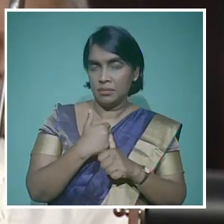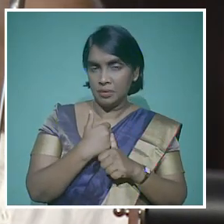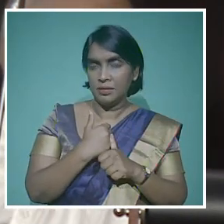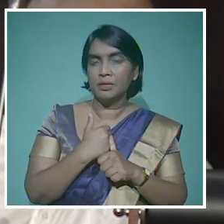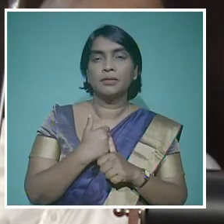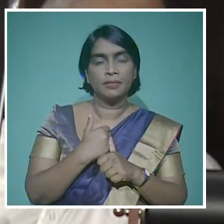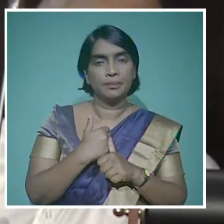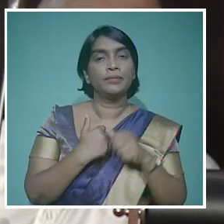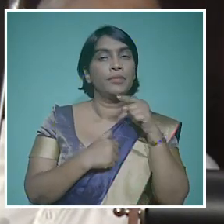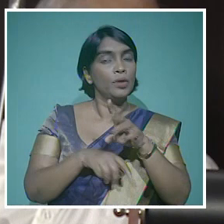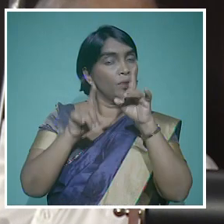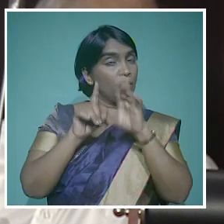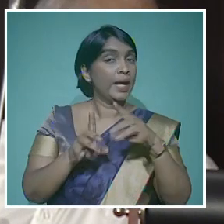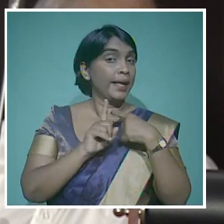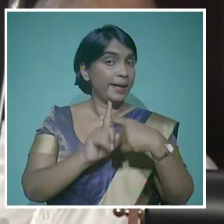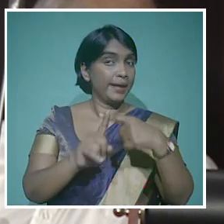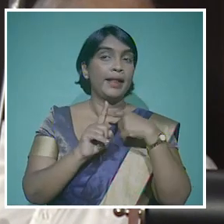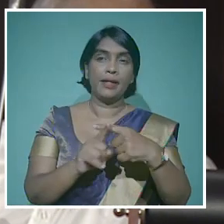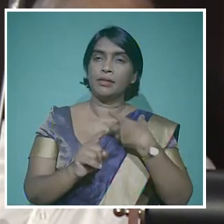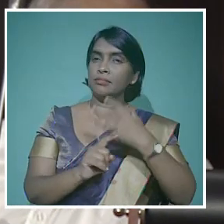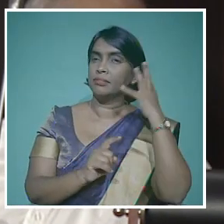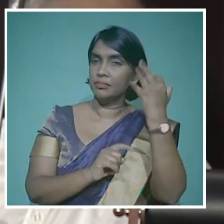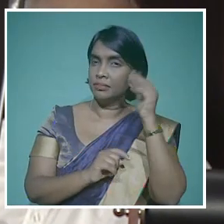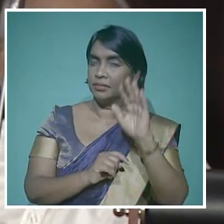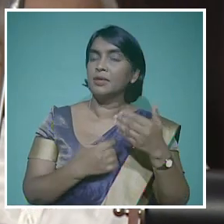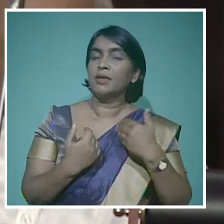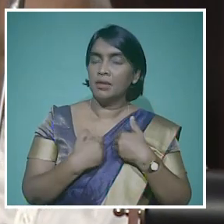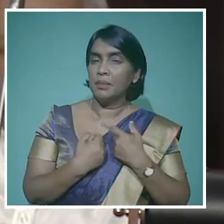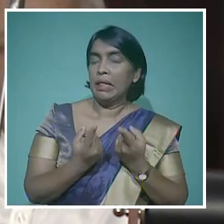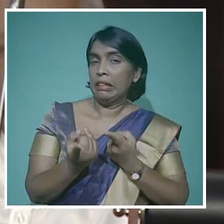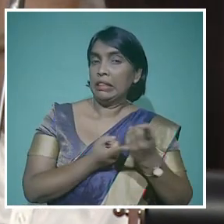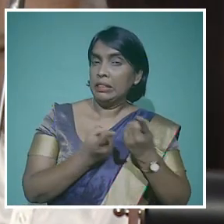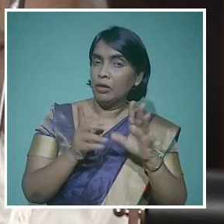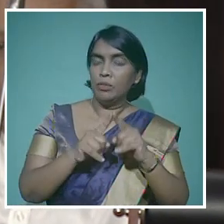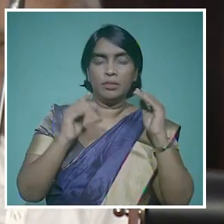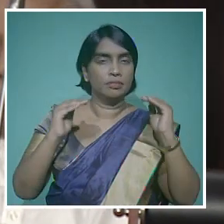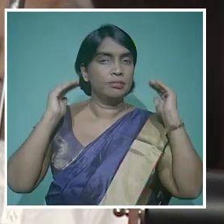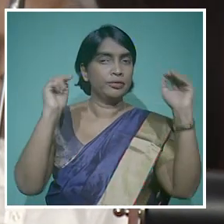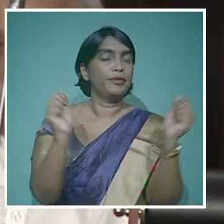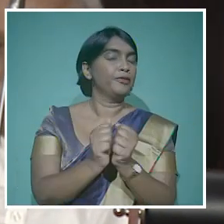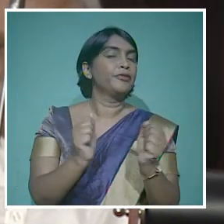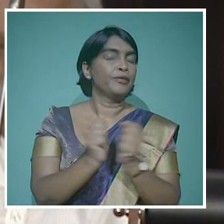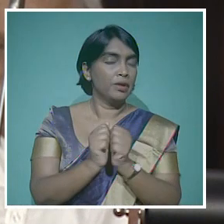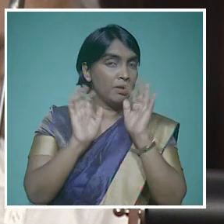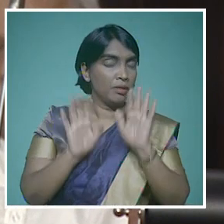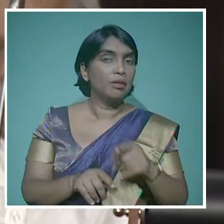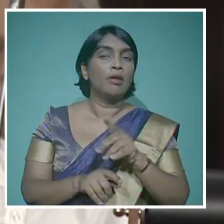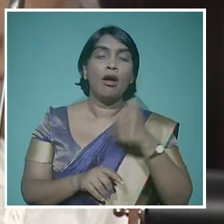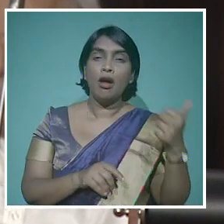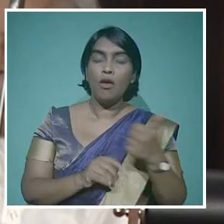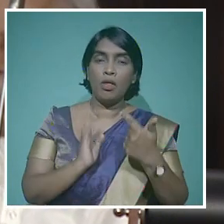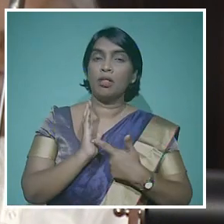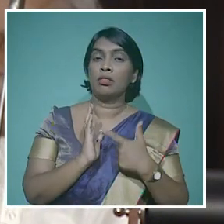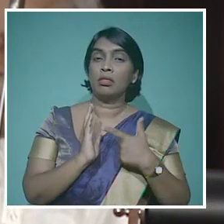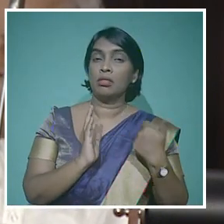ගැනීම. මෙන්න මේ ඉලක්ක සපුරා ගැනීම උදෙසා අප තරඟකාරී මෙන්ම ඉහළ කාර්ය සාධනයක් ඇති නවීන